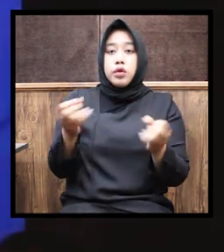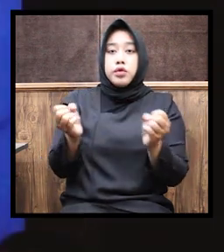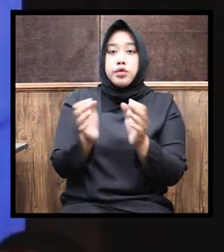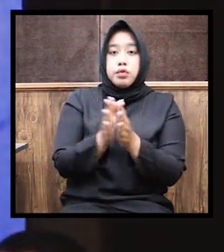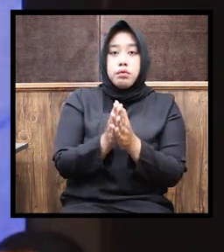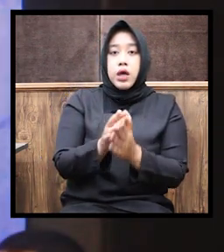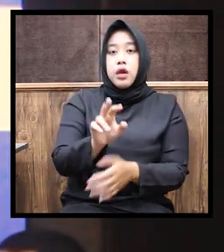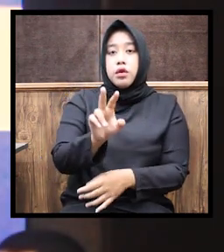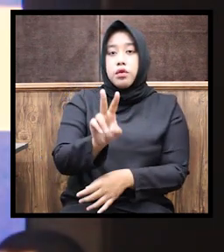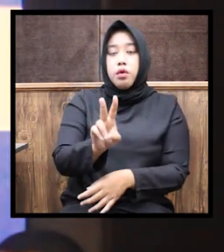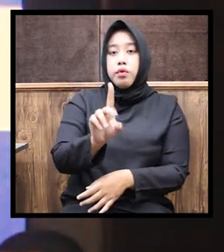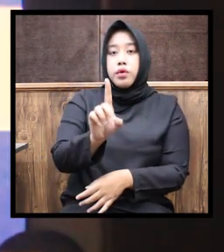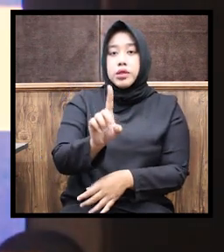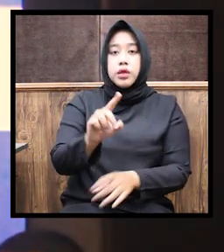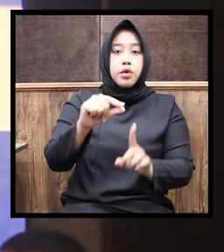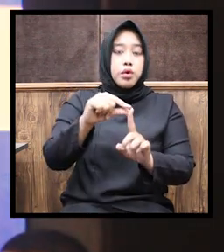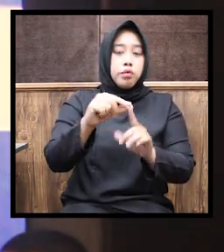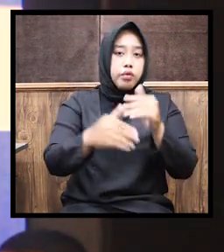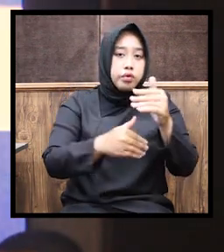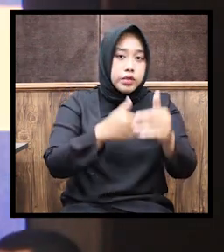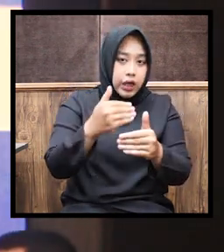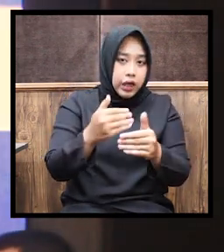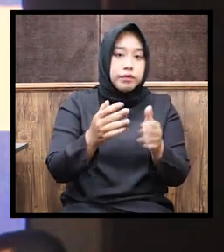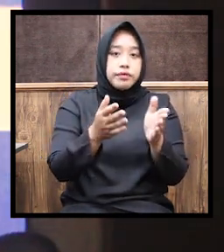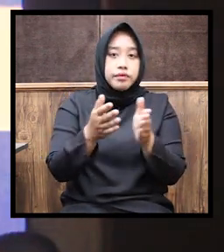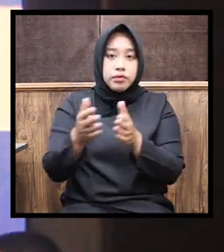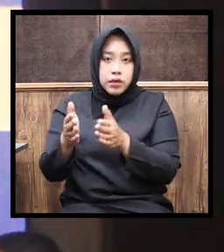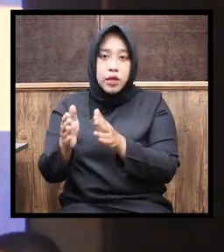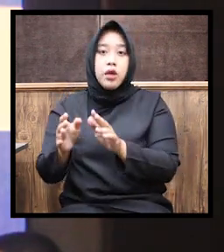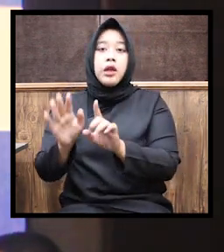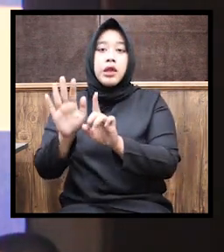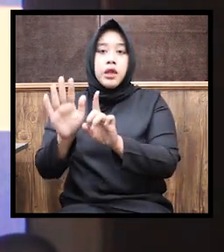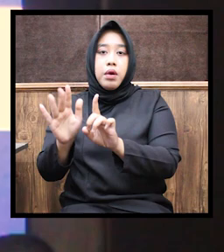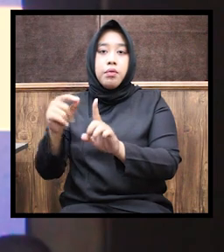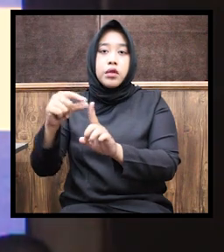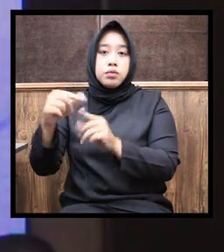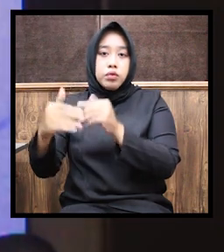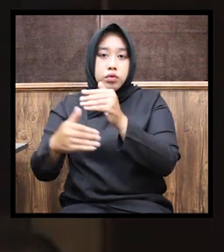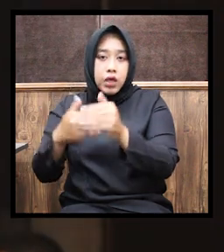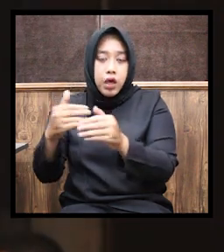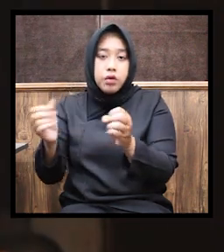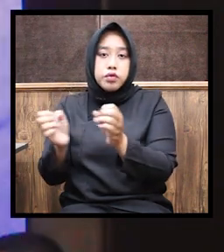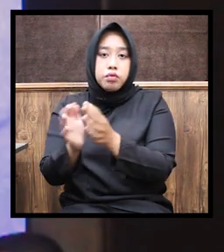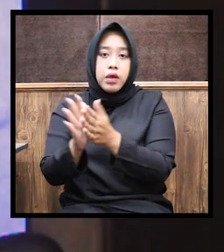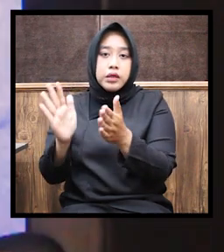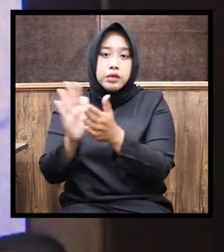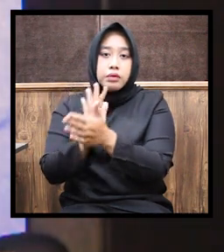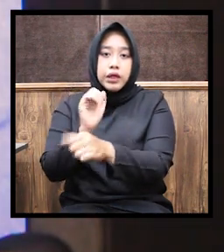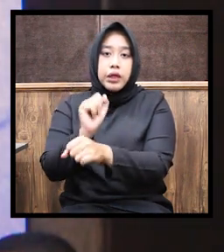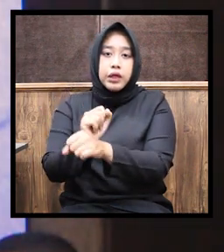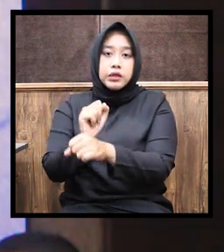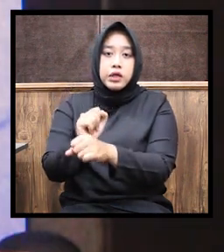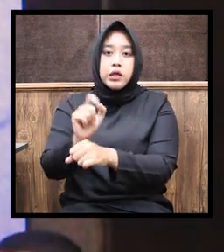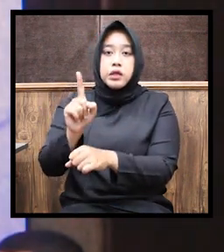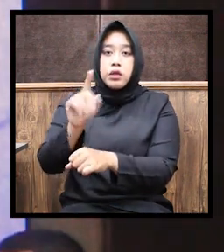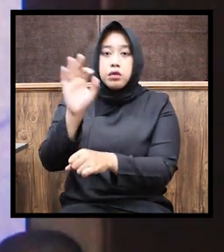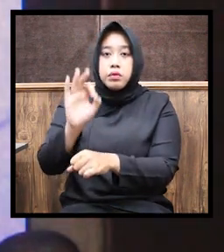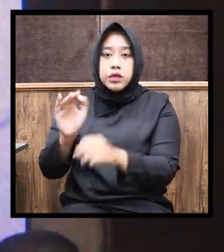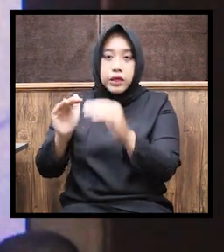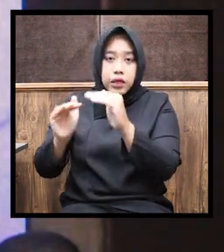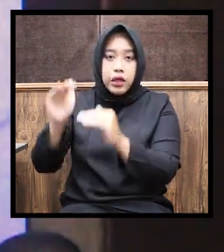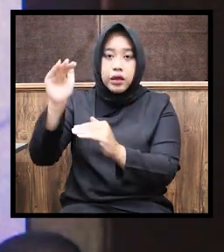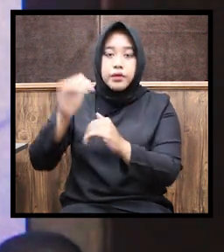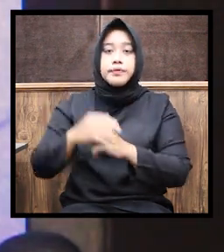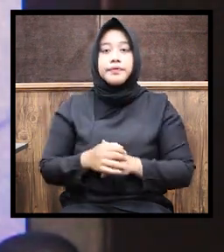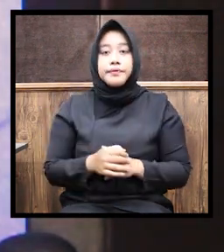21 perusahaan kurang lebih 15 perusahaan sudah di atas 1% se berarti juga cukup tandangan yang berat Pak